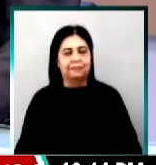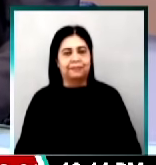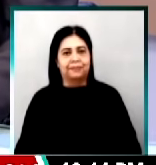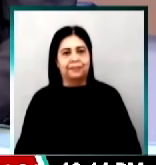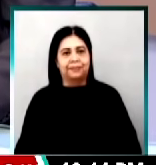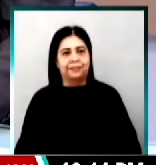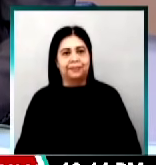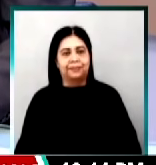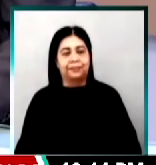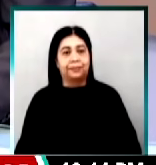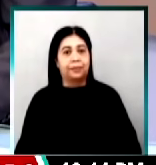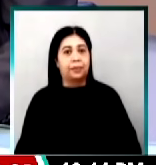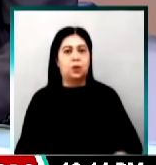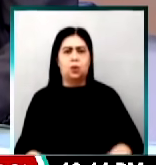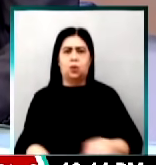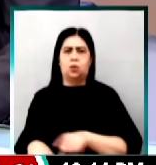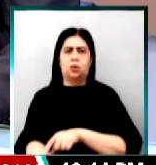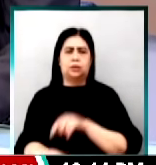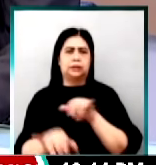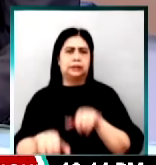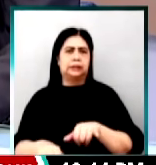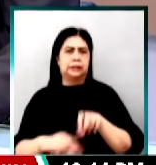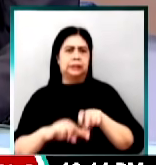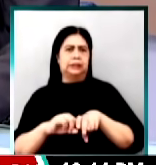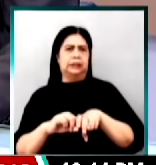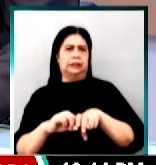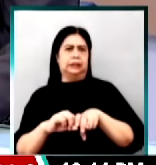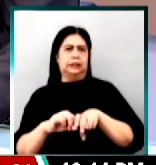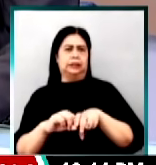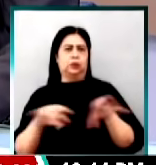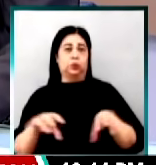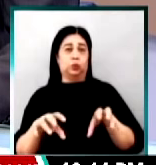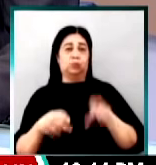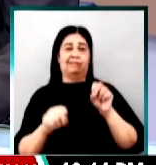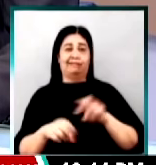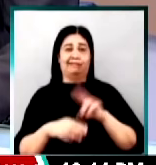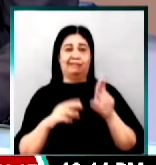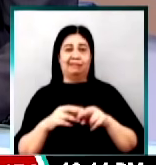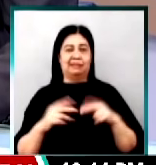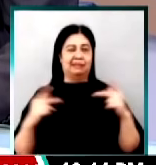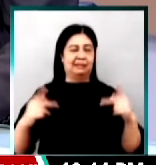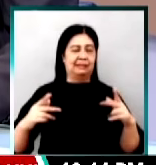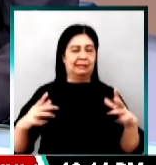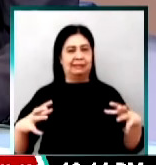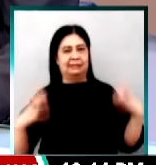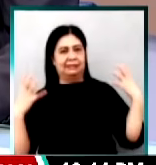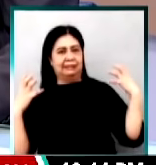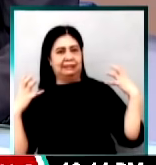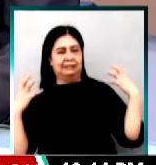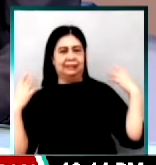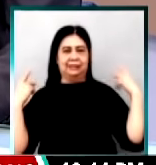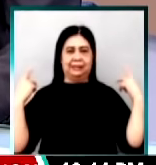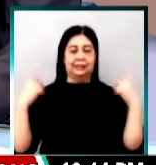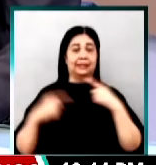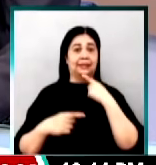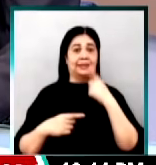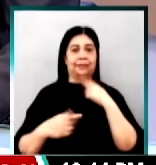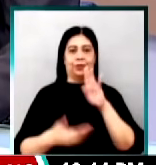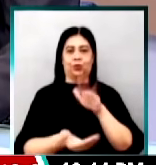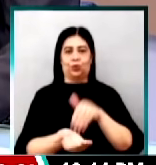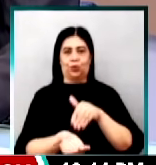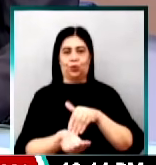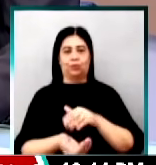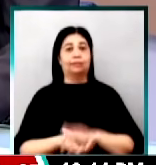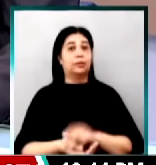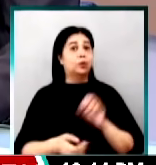Ang matagal na pag-upo dahil sa trabaho pwedeng magresulta ng pangangalay at pananakit ng likod ayon sa mga doktor. Kaya ang ilang